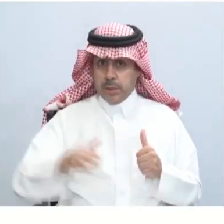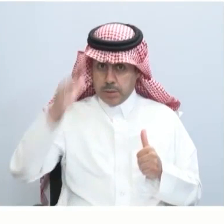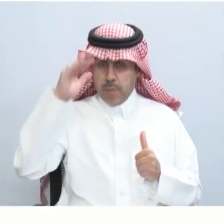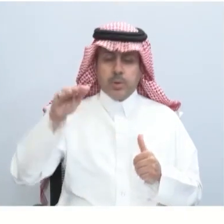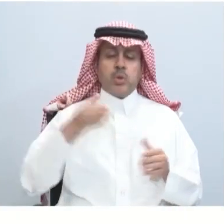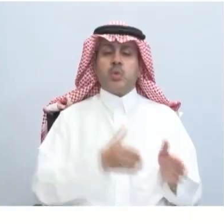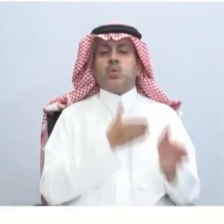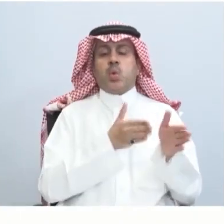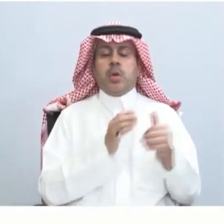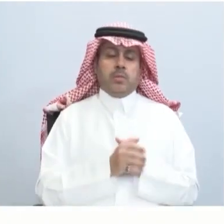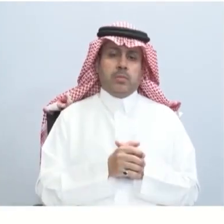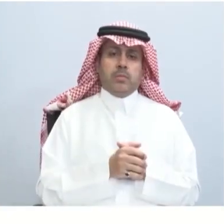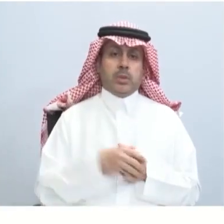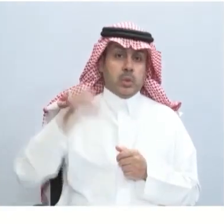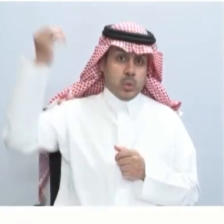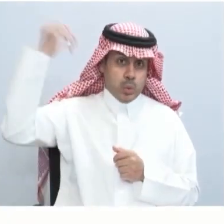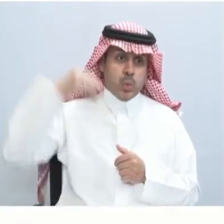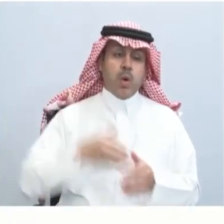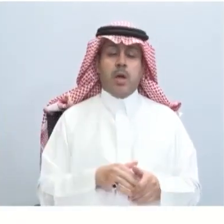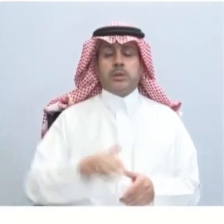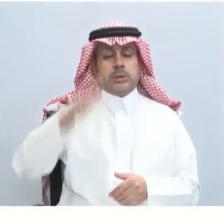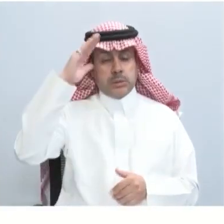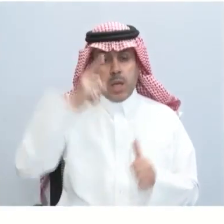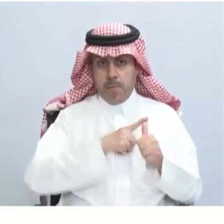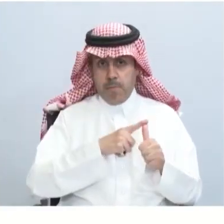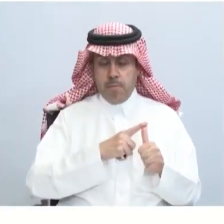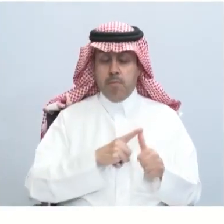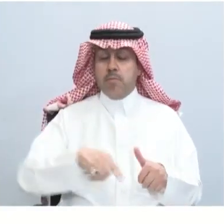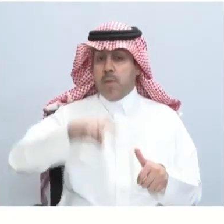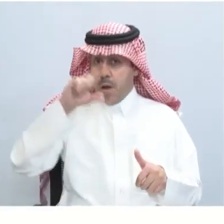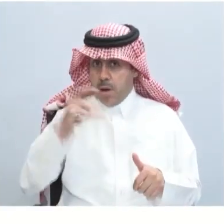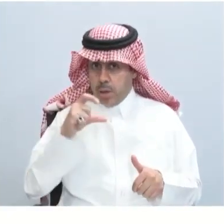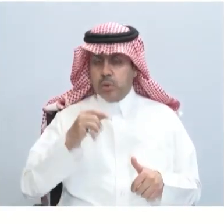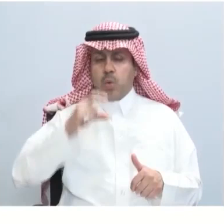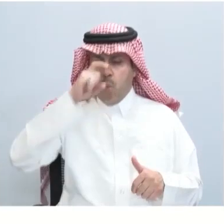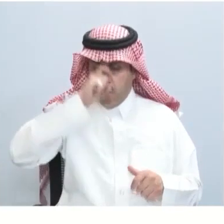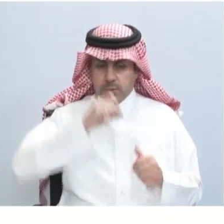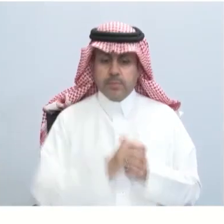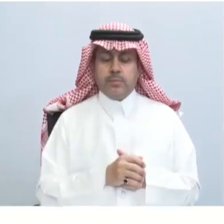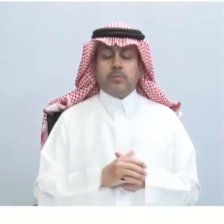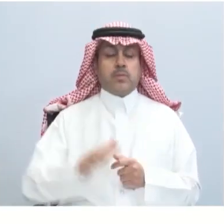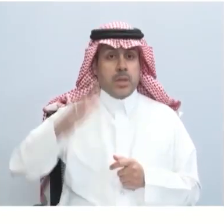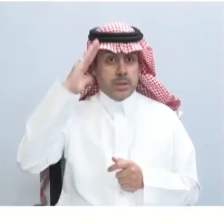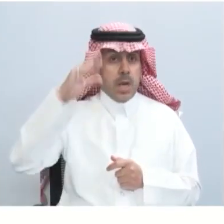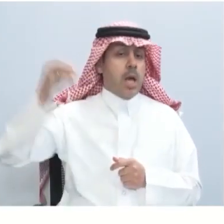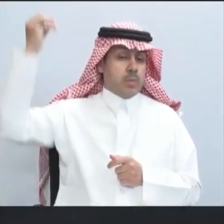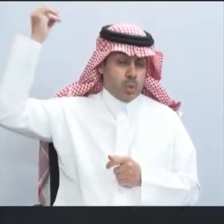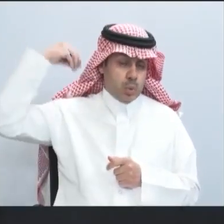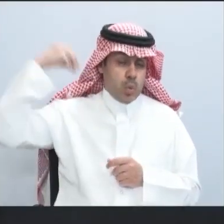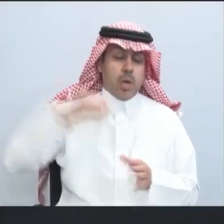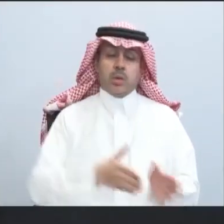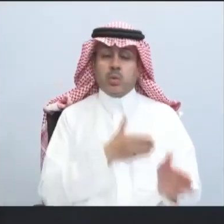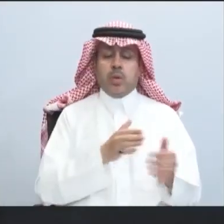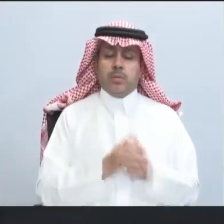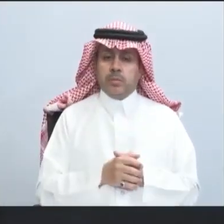سنه لكن الرد ما هو واجب السلام في اصله سنه ا دخل